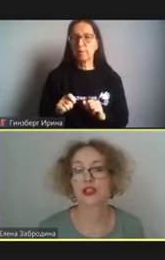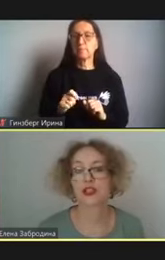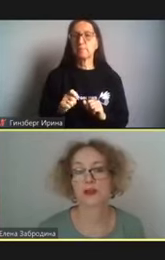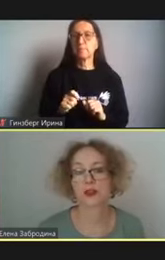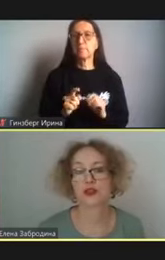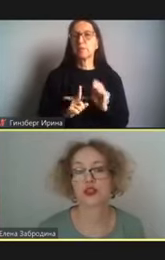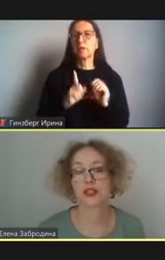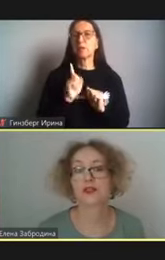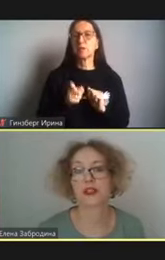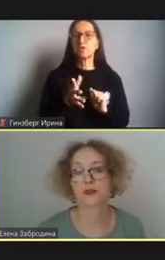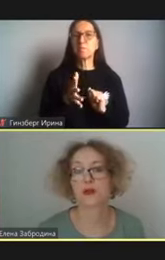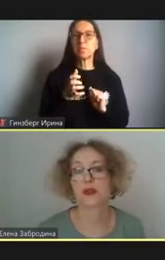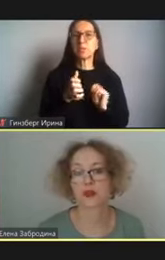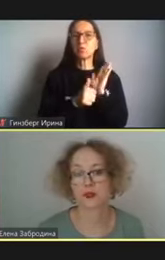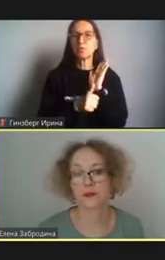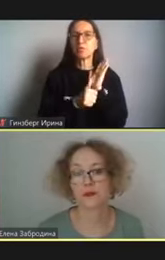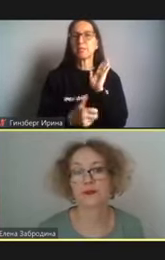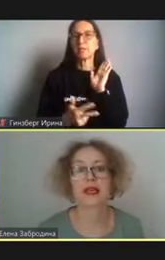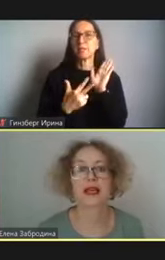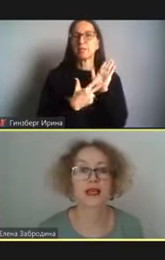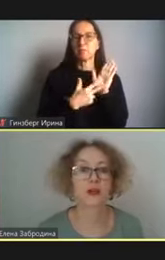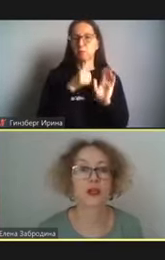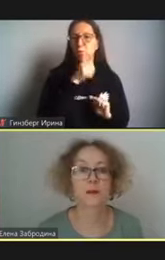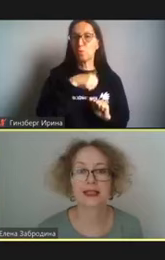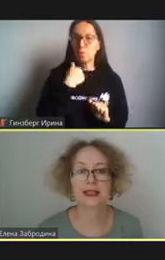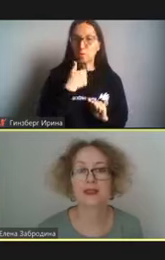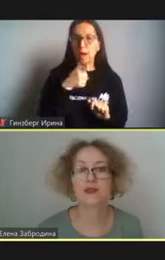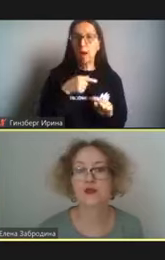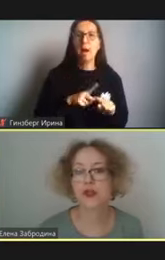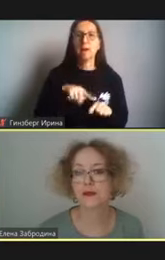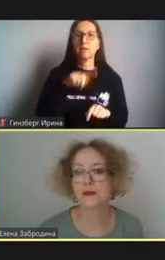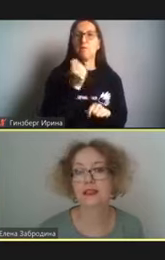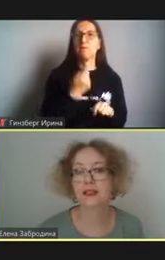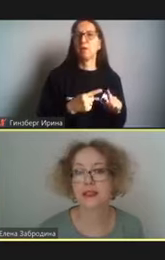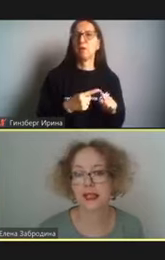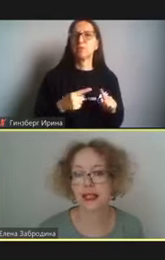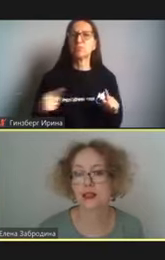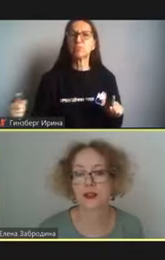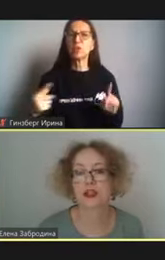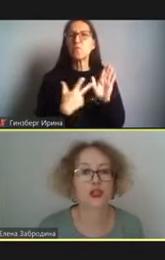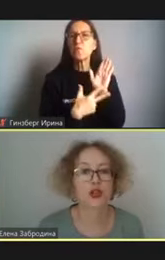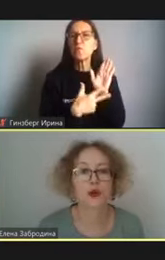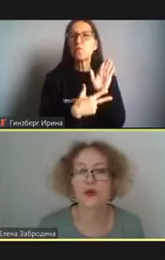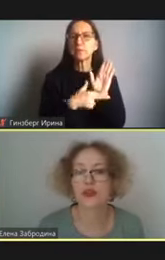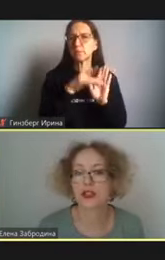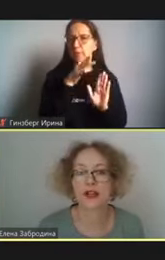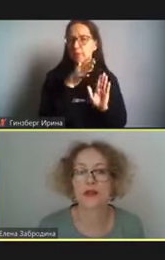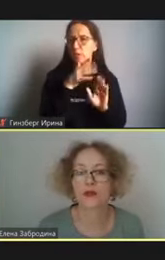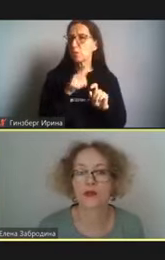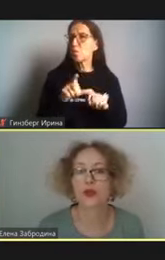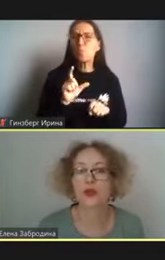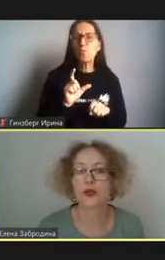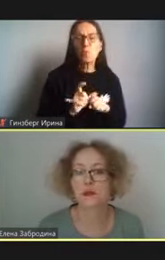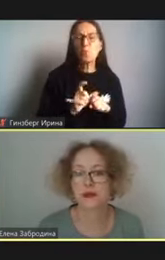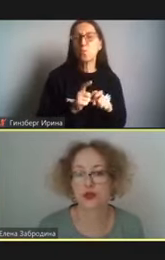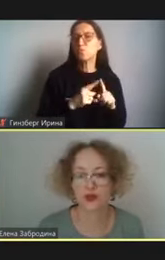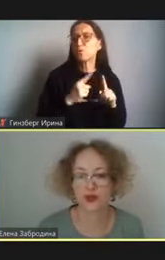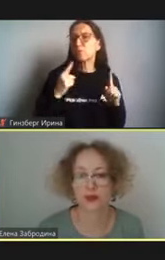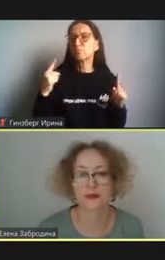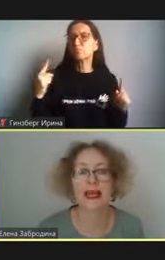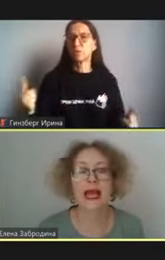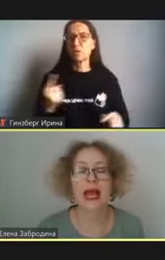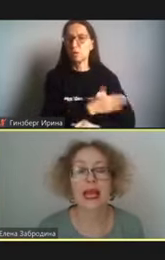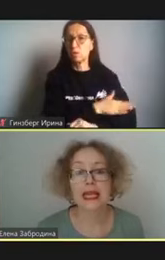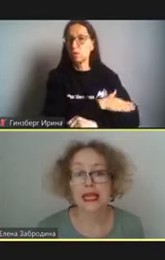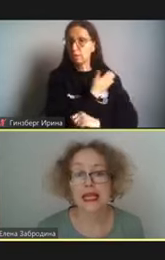в 1568 году, которая продлится 80 лет, то есть это, конечно, очень долгий